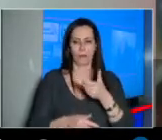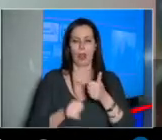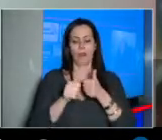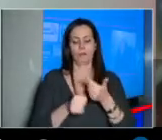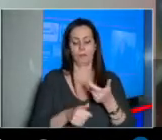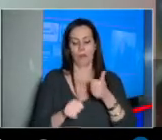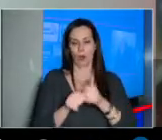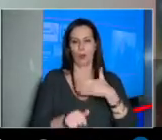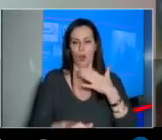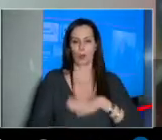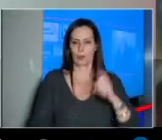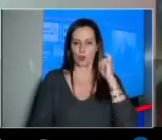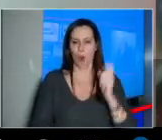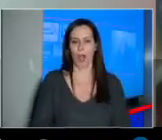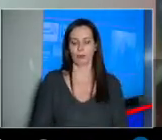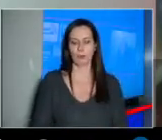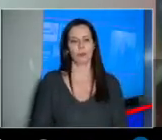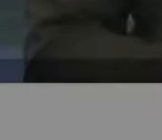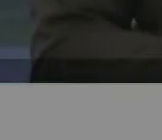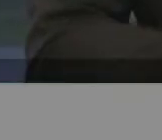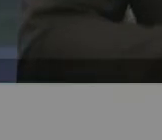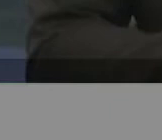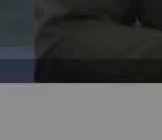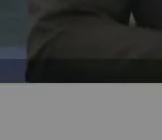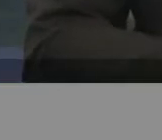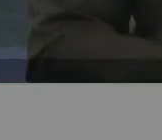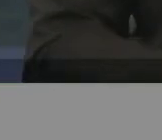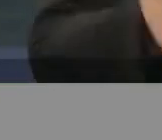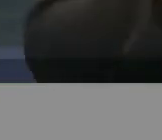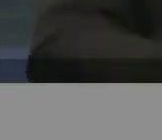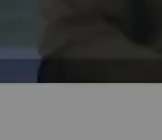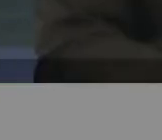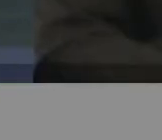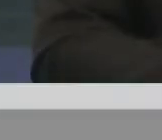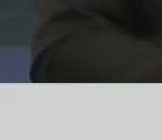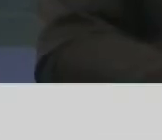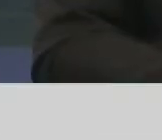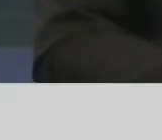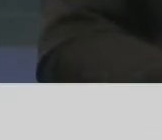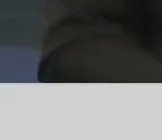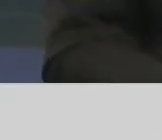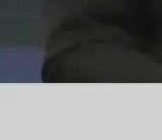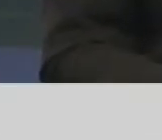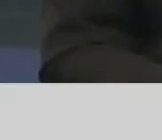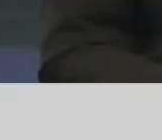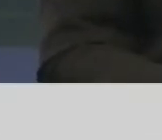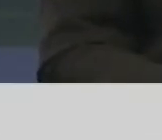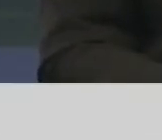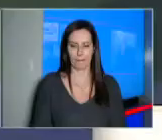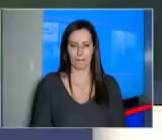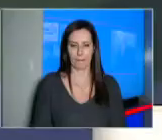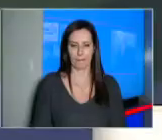אחרי מה שאנחנו רוצים לשמוע. דוקטור דודי מקלברג, החוג למדע המדינה, אקדמית עמק יזרעאל, תודה רבה לך, שיהיה לך ערב טוב. תודה, אני ערב